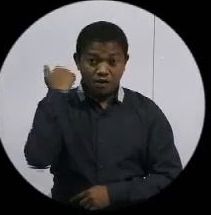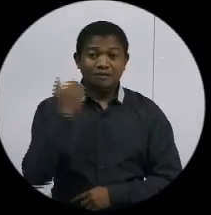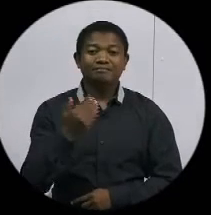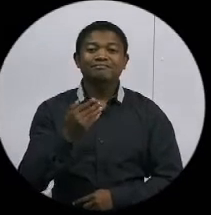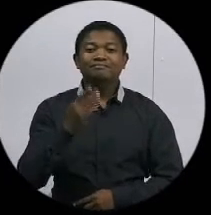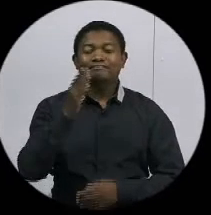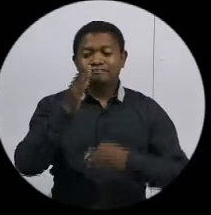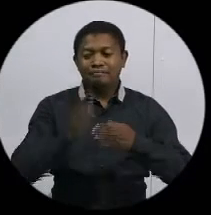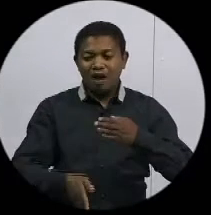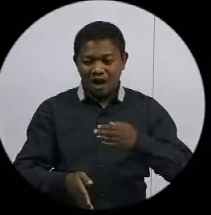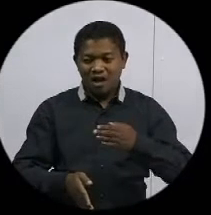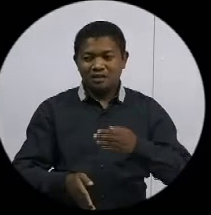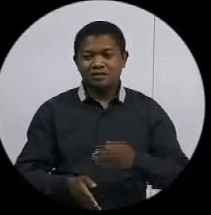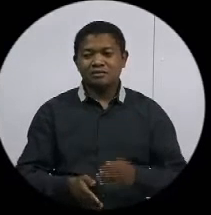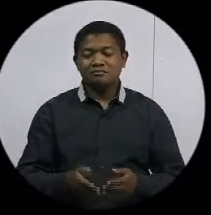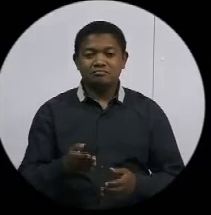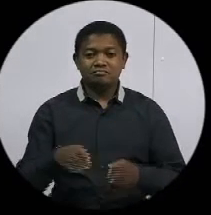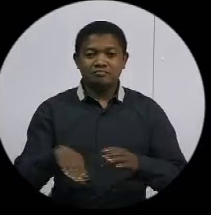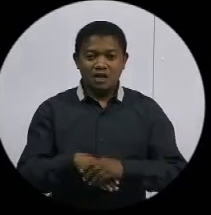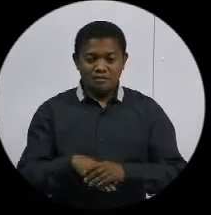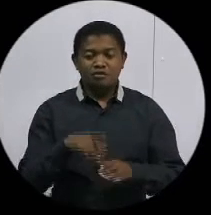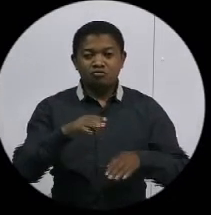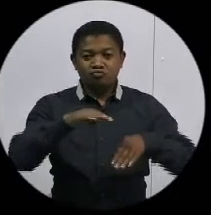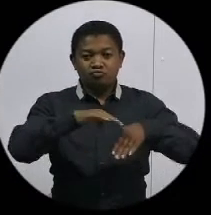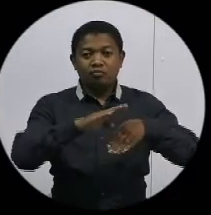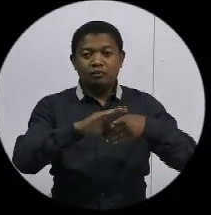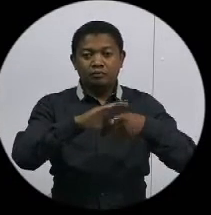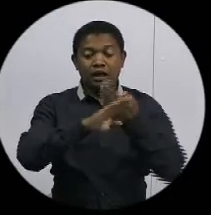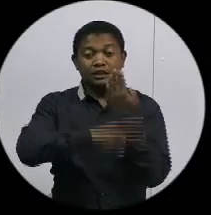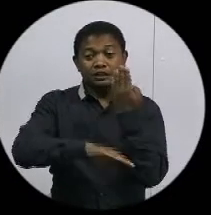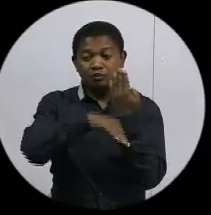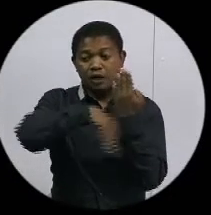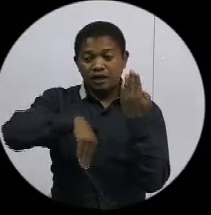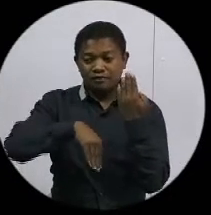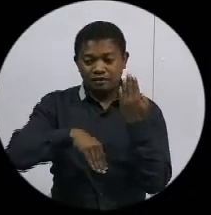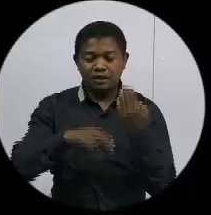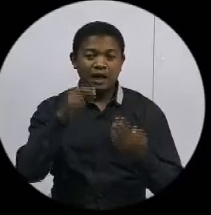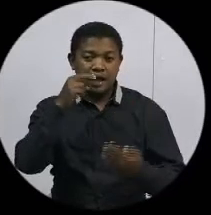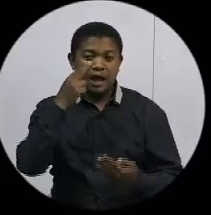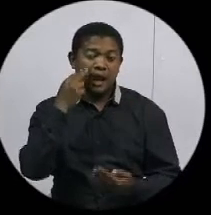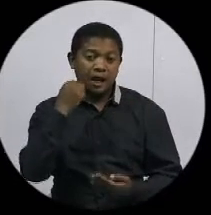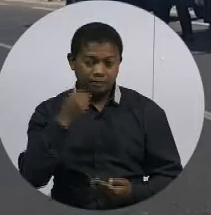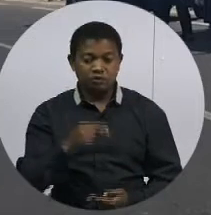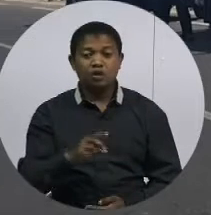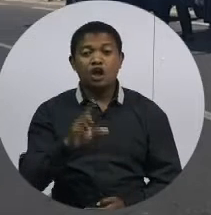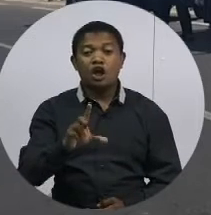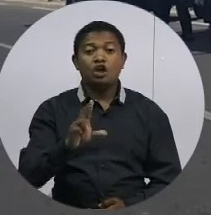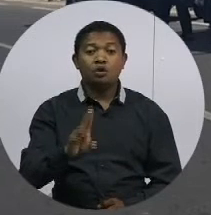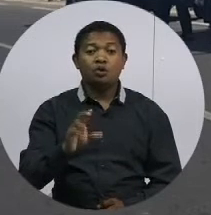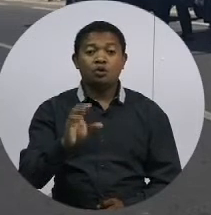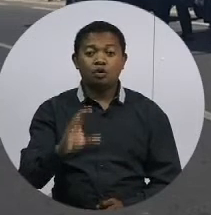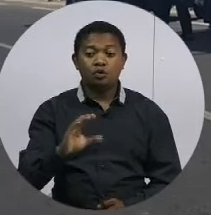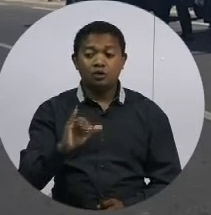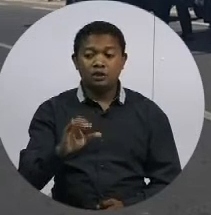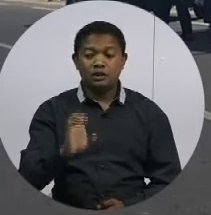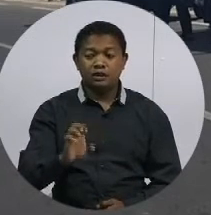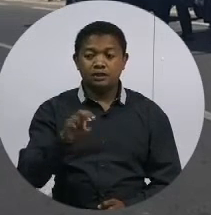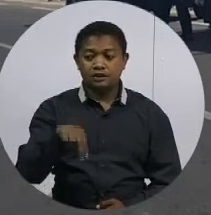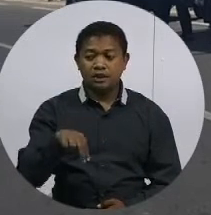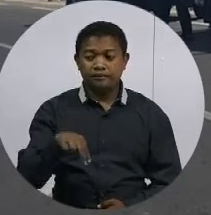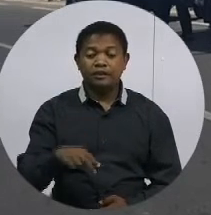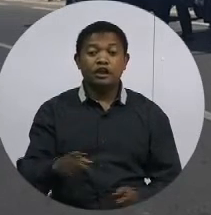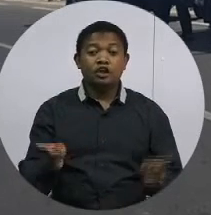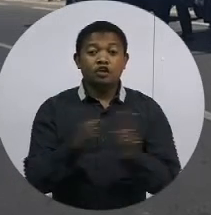tany Morombe faritra Atsimo Andrefana Lucien Rakotomalala rehefa nandalo tsy fahasalamana. Solombavam-bahoaka voafidy tamin'ny